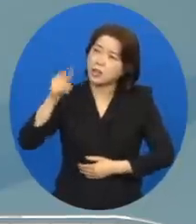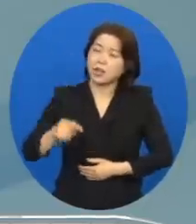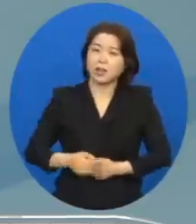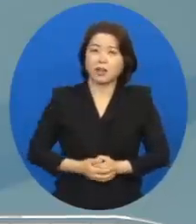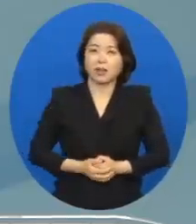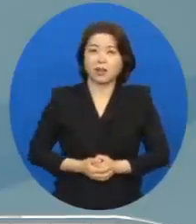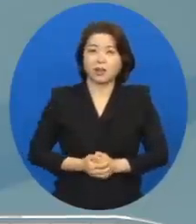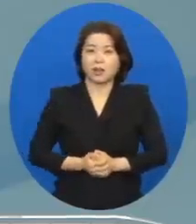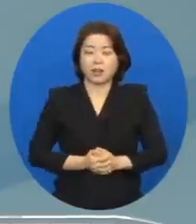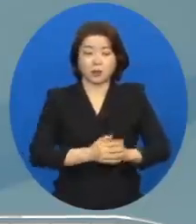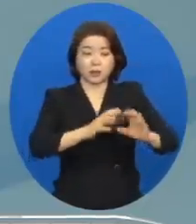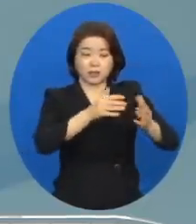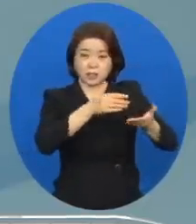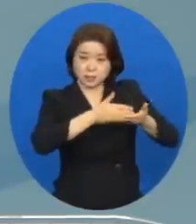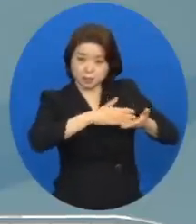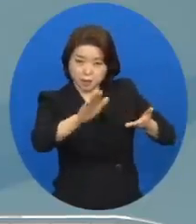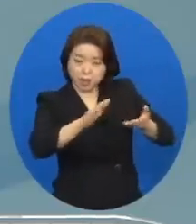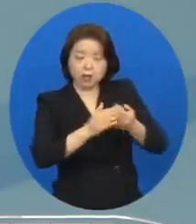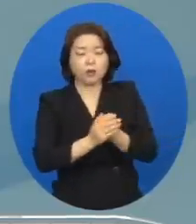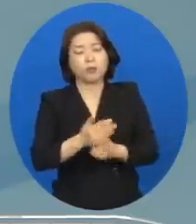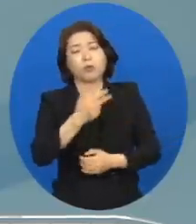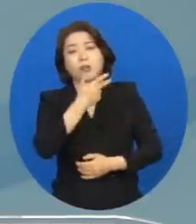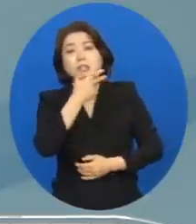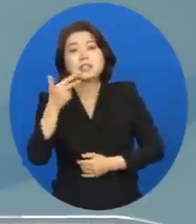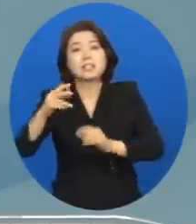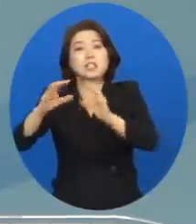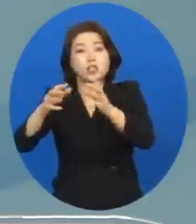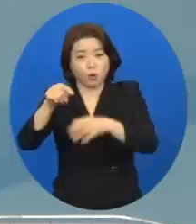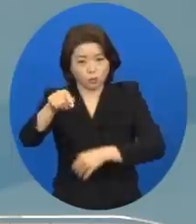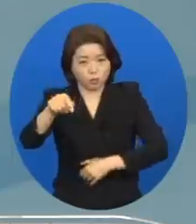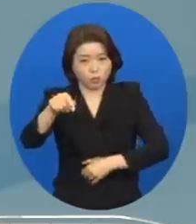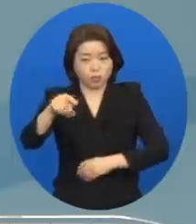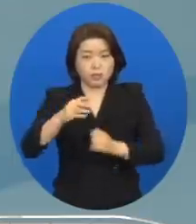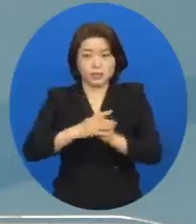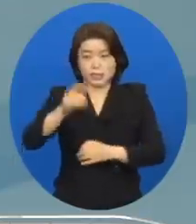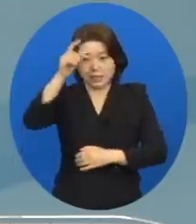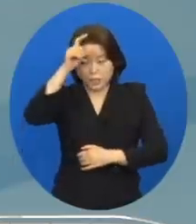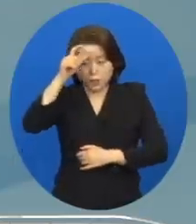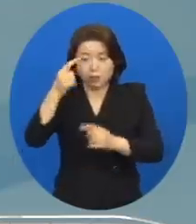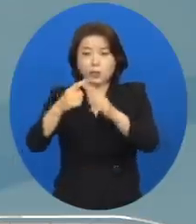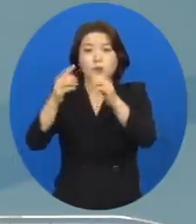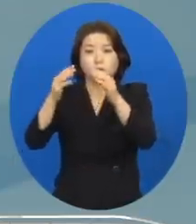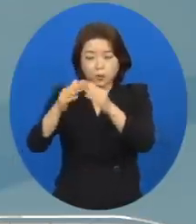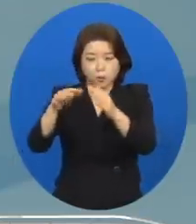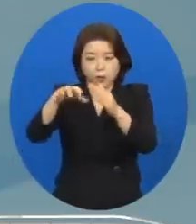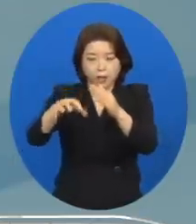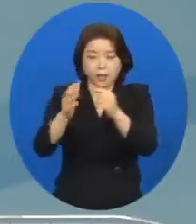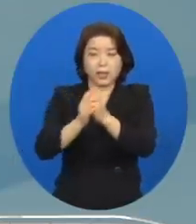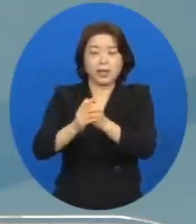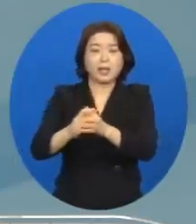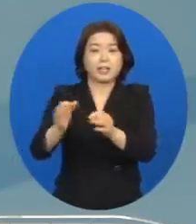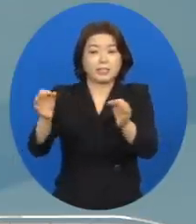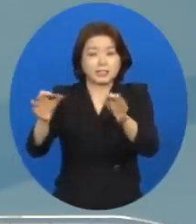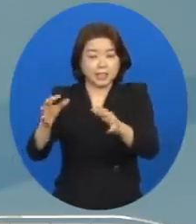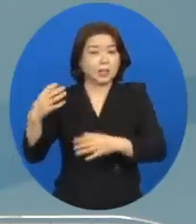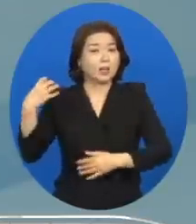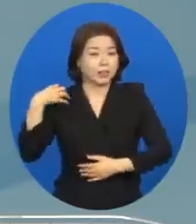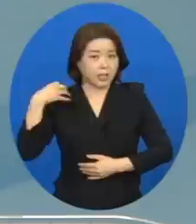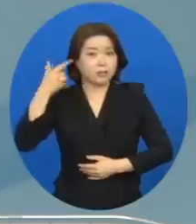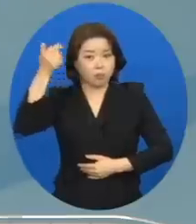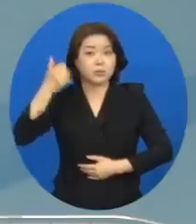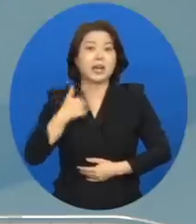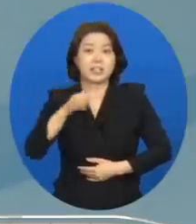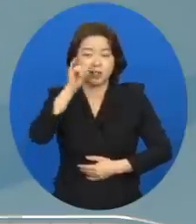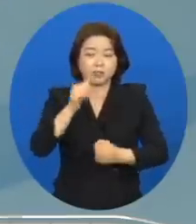추방을 당하고 영국에서 영국에 있는 터키인 교회 담임 목사를 잠깐 하셨습니다.